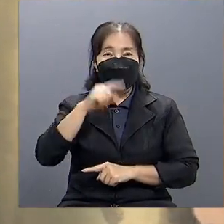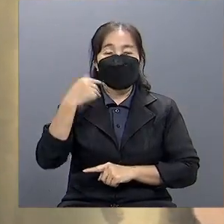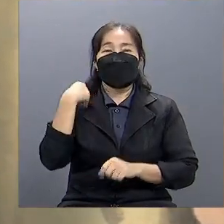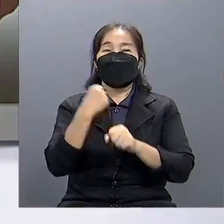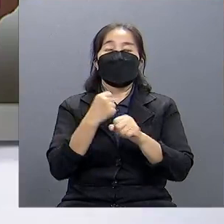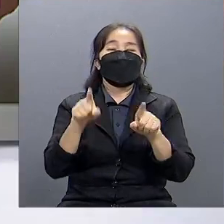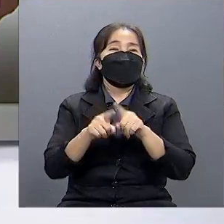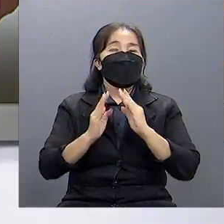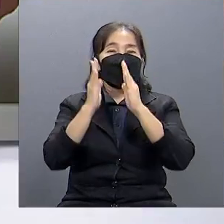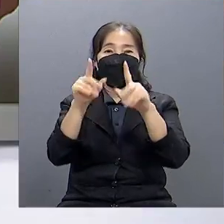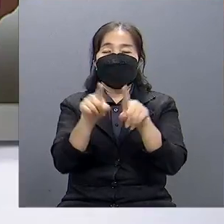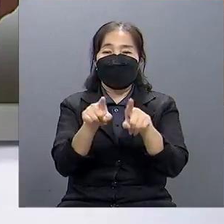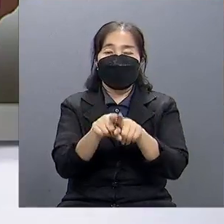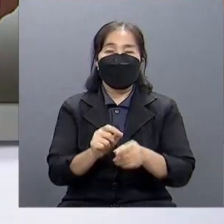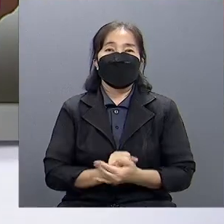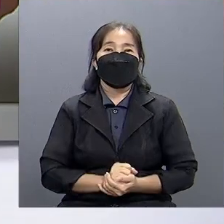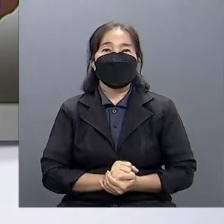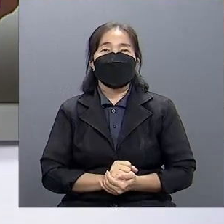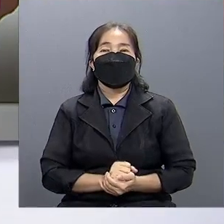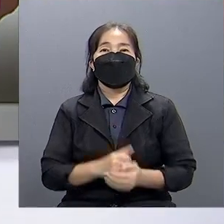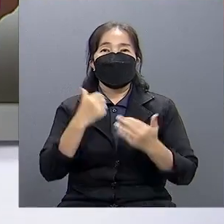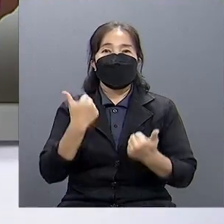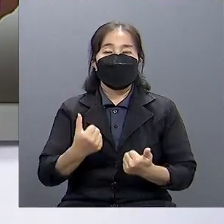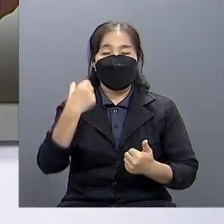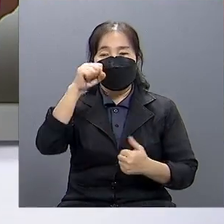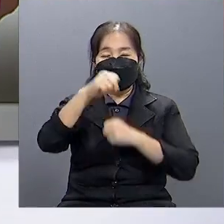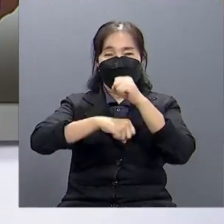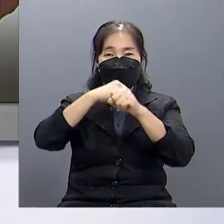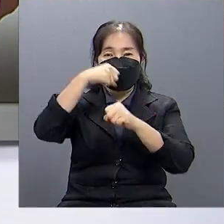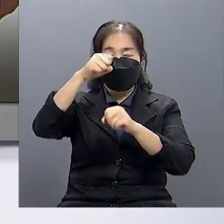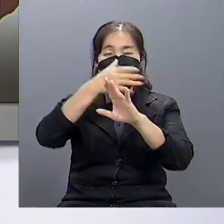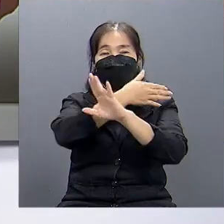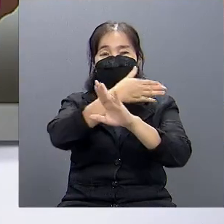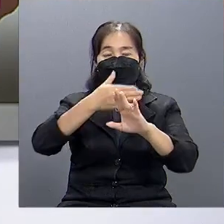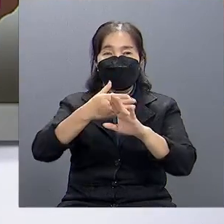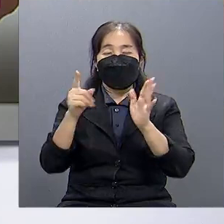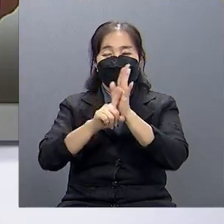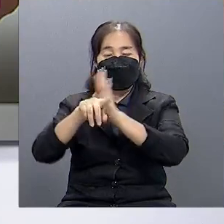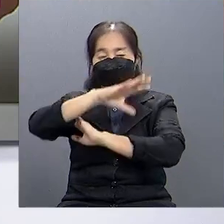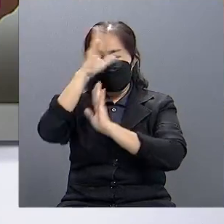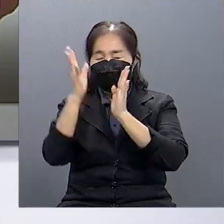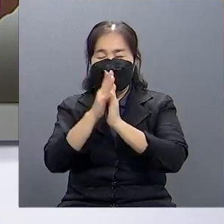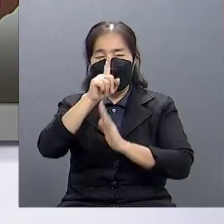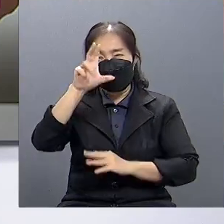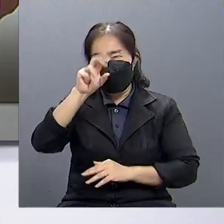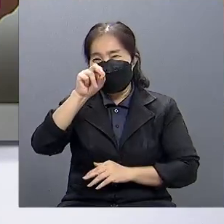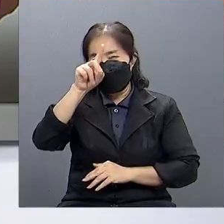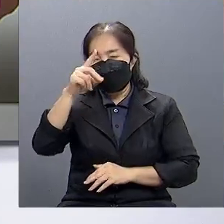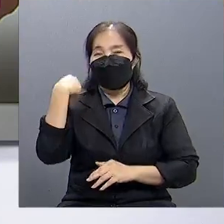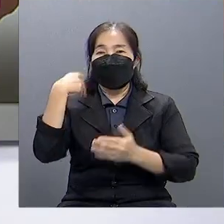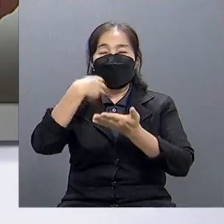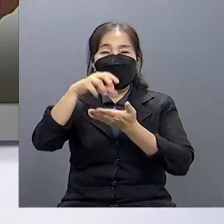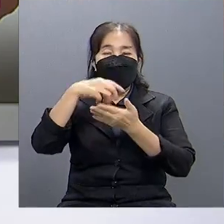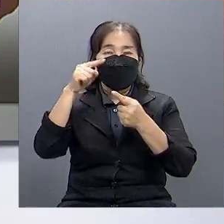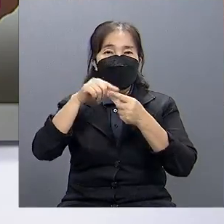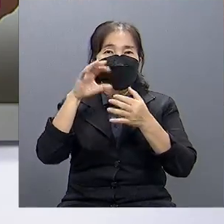ะในช่วง10ปีที่ผ่านมา131ประเทศทั่วโลกค่ะไม่เห็นความคืบหน้าของการจัดการกับปัญหาการทุ